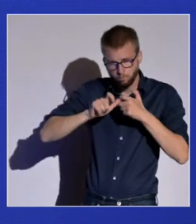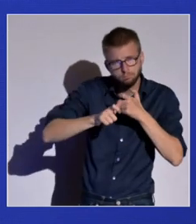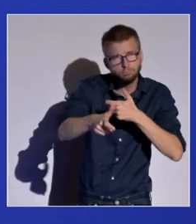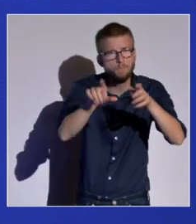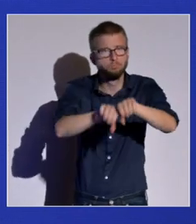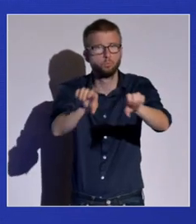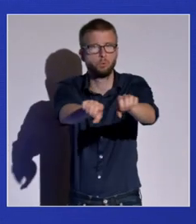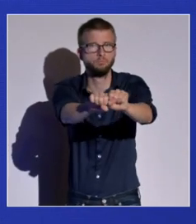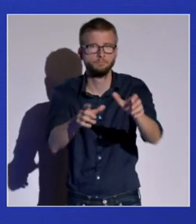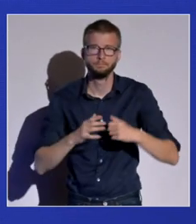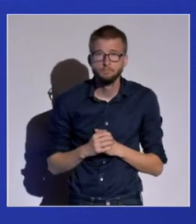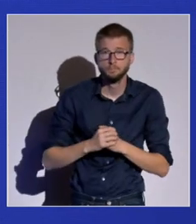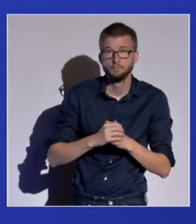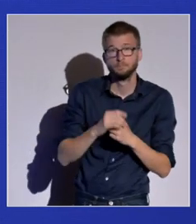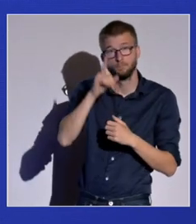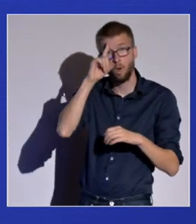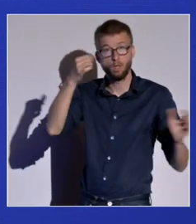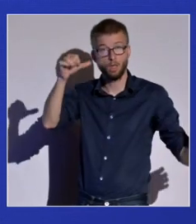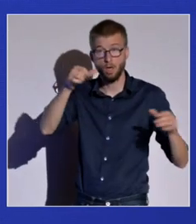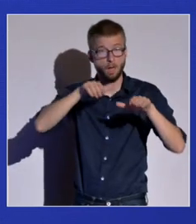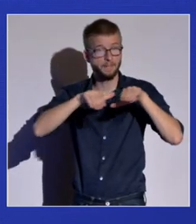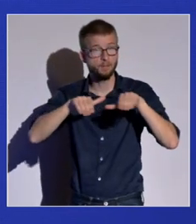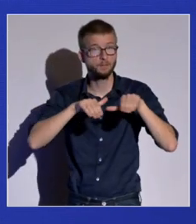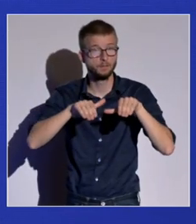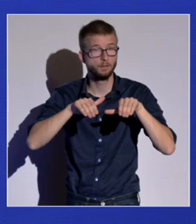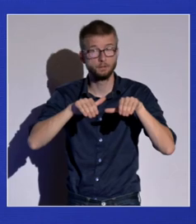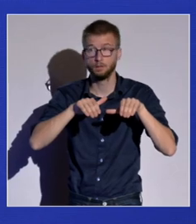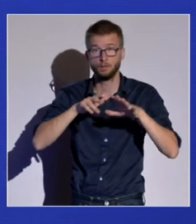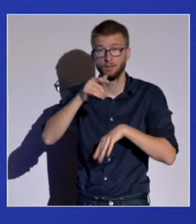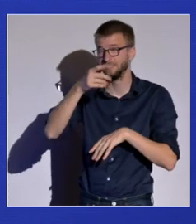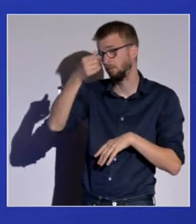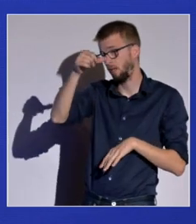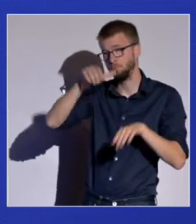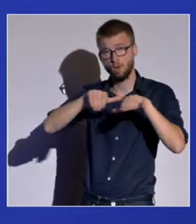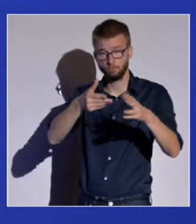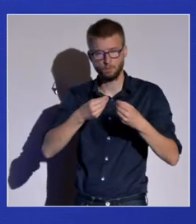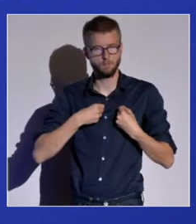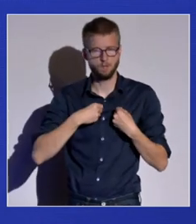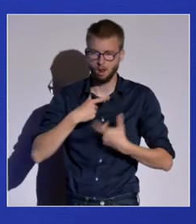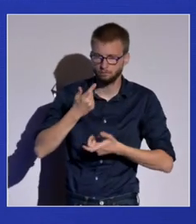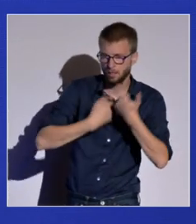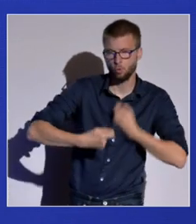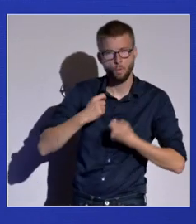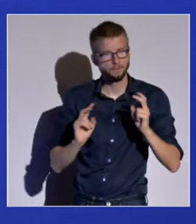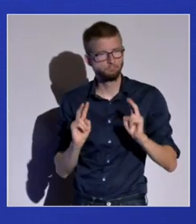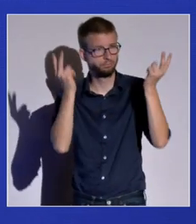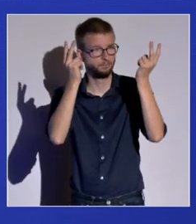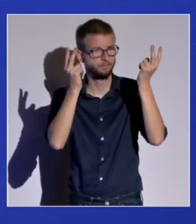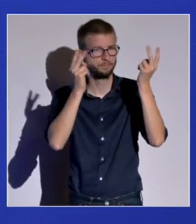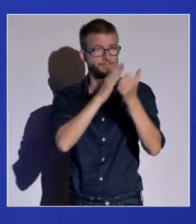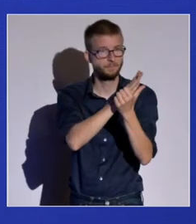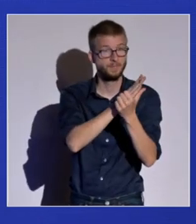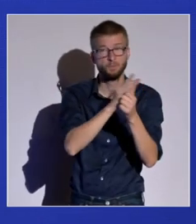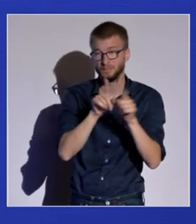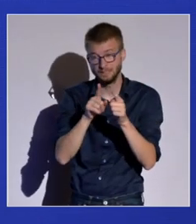le seul moyen, pas seulement d'être économiquement vigoureux, c'est le seul moyen de sauver notre